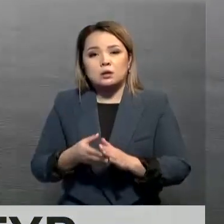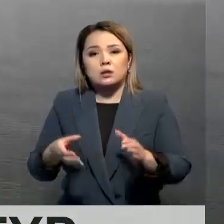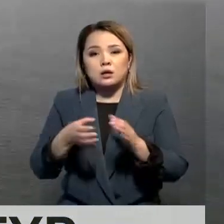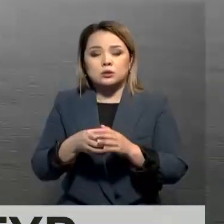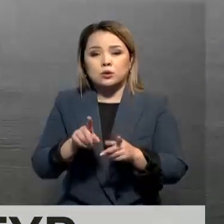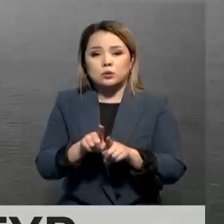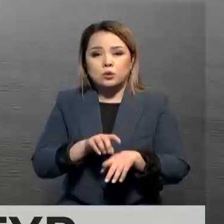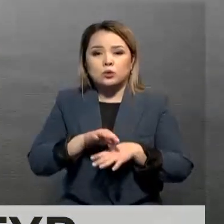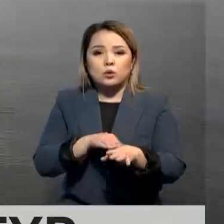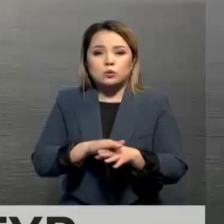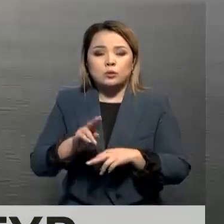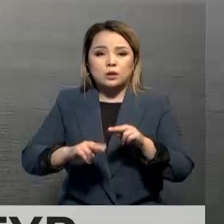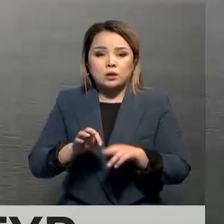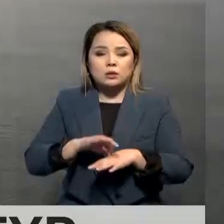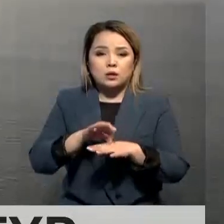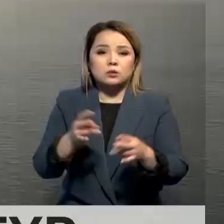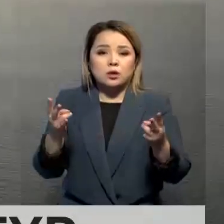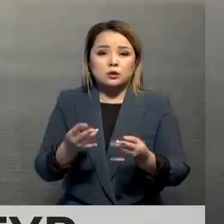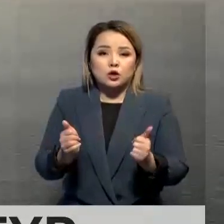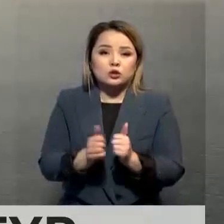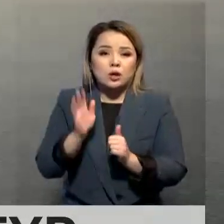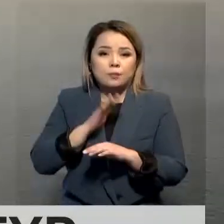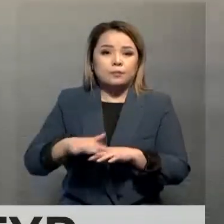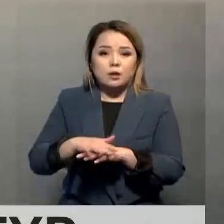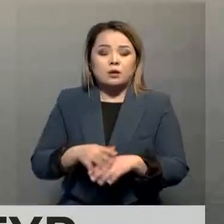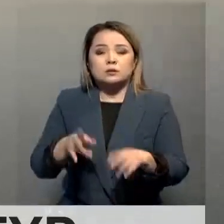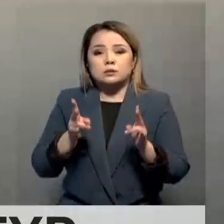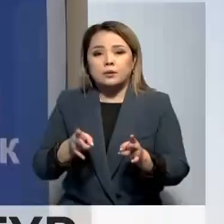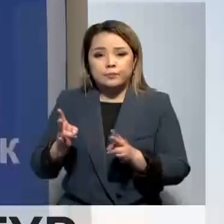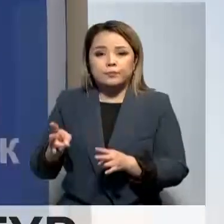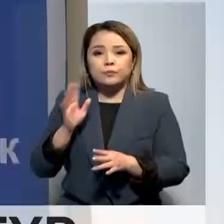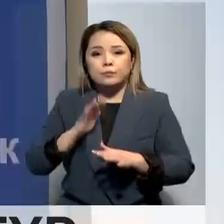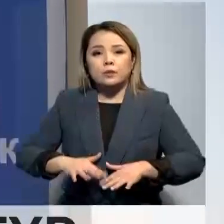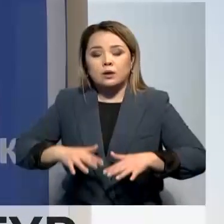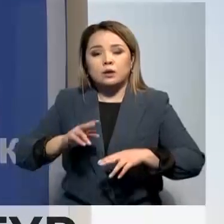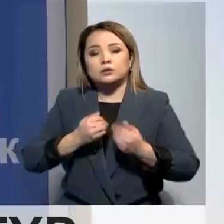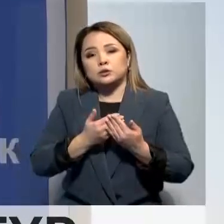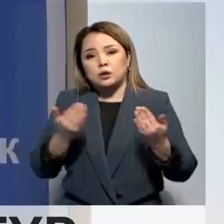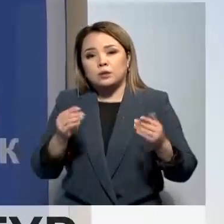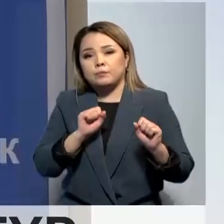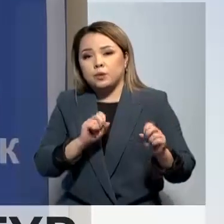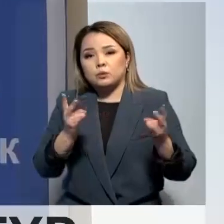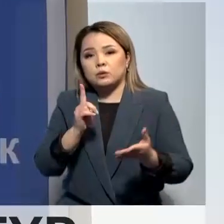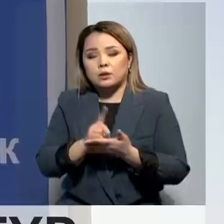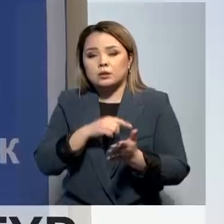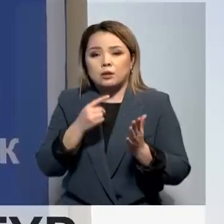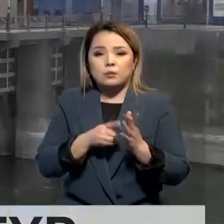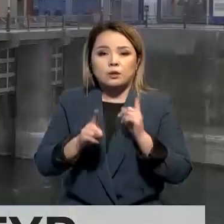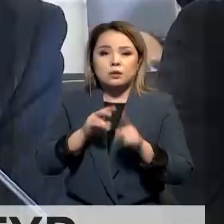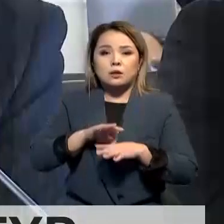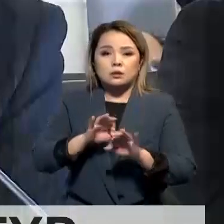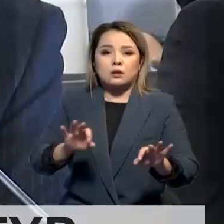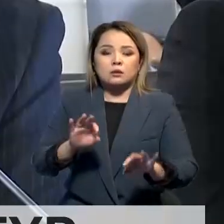керектігін айтады. Бастысы Шардара су қоймасының жанынан апатты су қашыртқысын салу керек деген бастама көтеріп отыр.